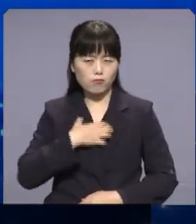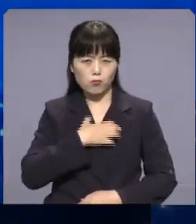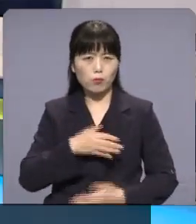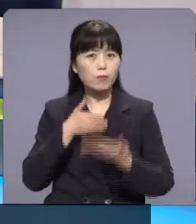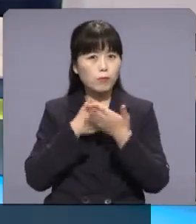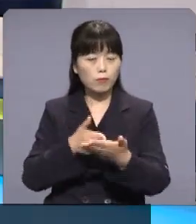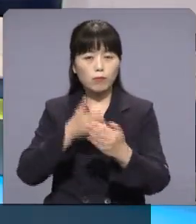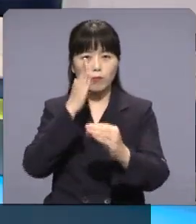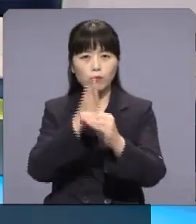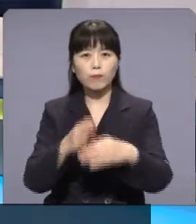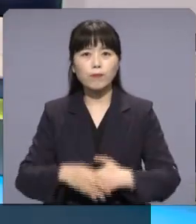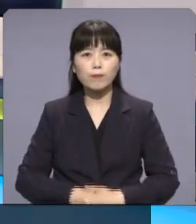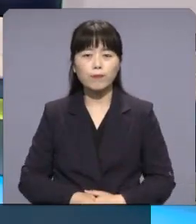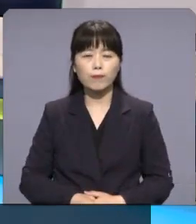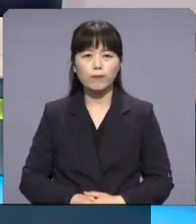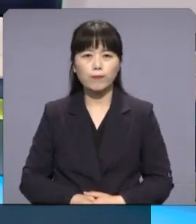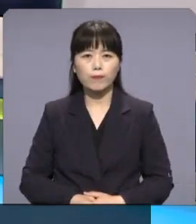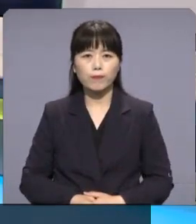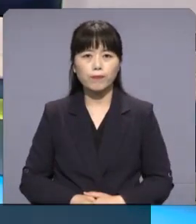목소리도 나오고 있더라고요.